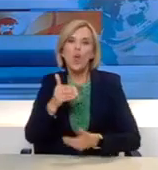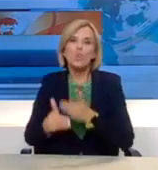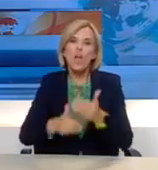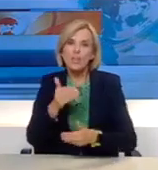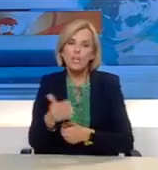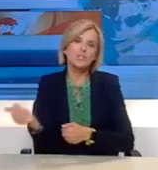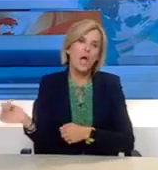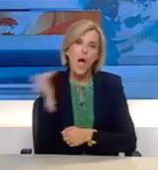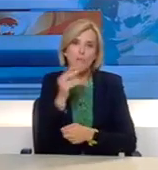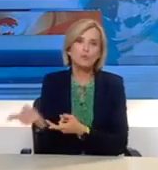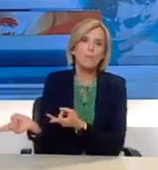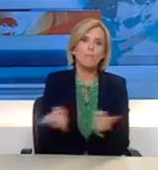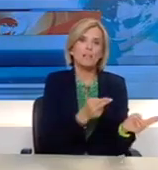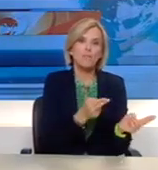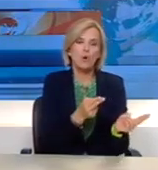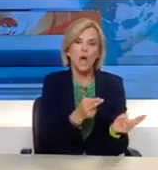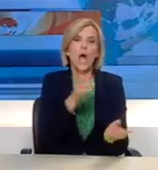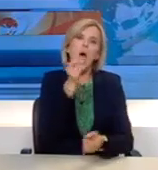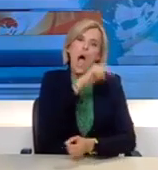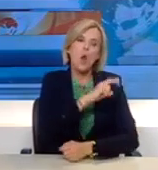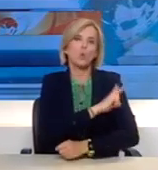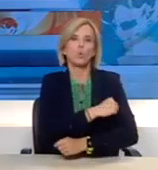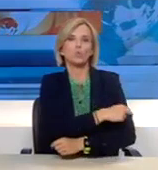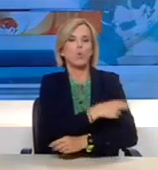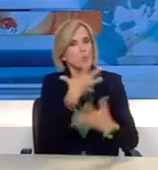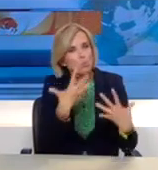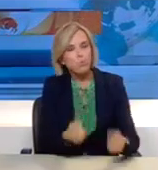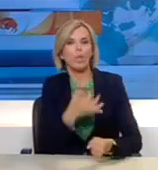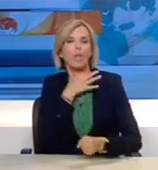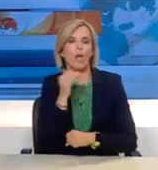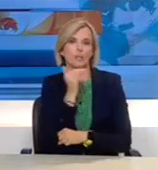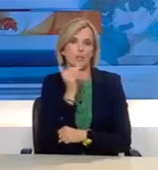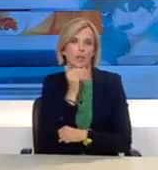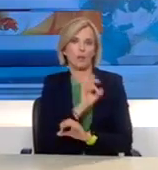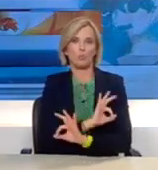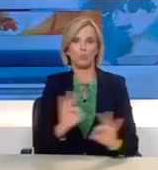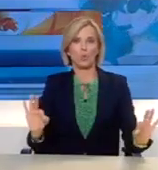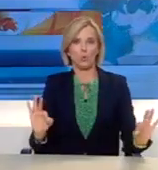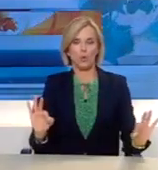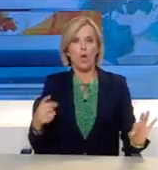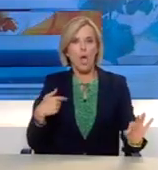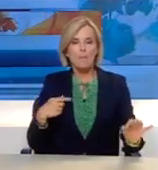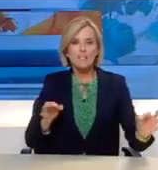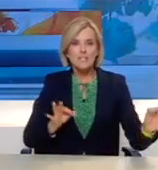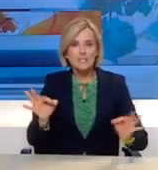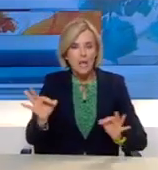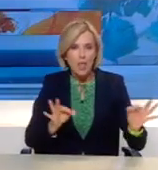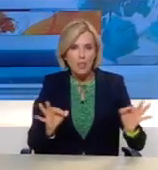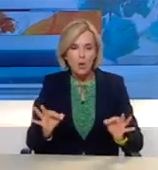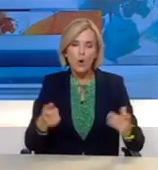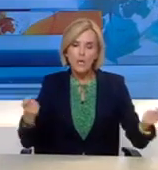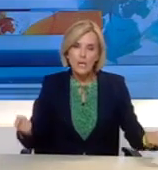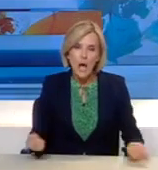που διαθέτει ΜΕΘ. Άρα δεν αλλάζει κάτι. Ο σχεδιασμός μας υλοποιείται στο